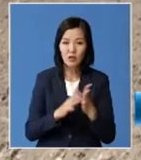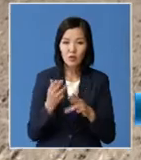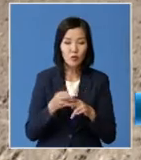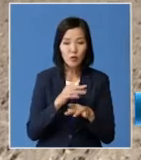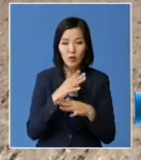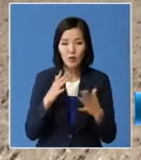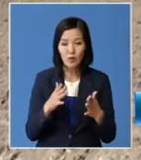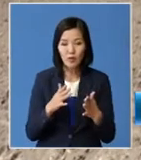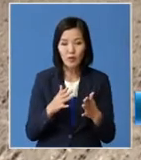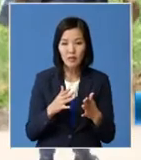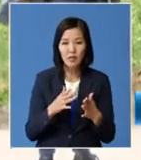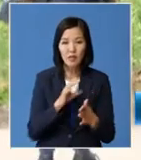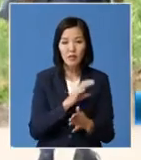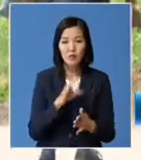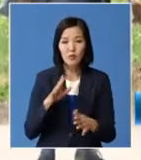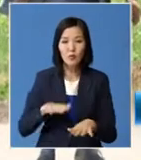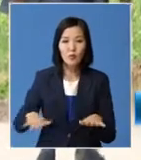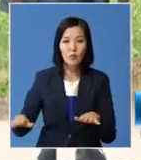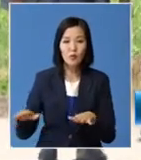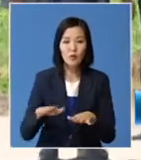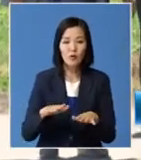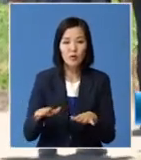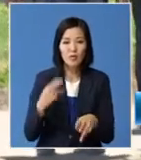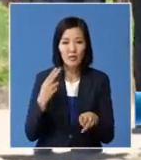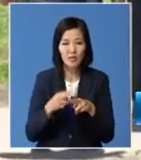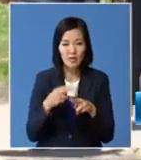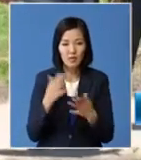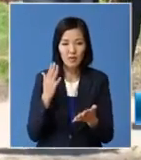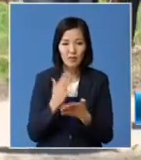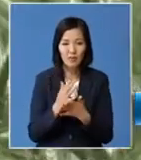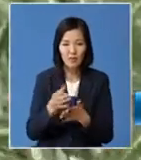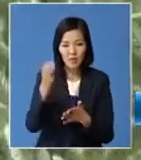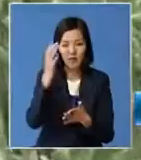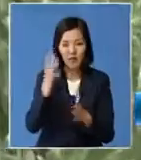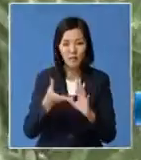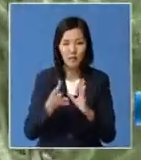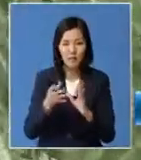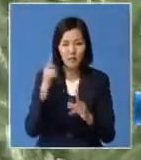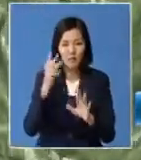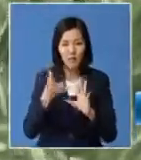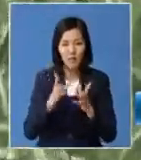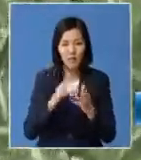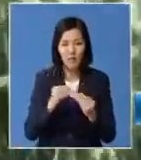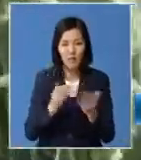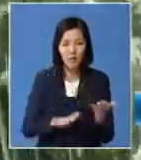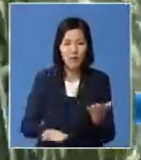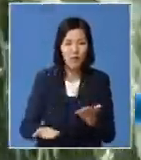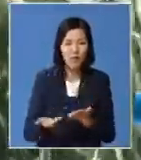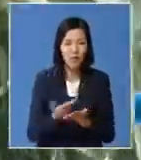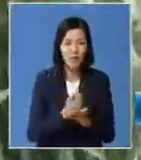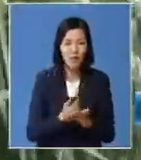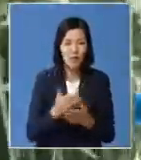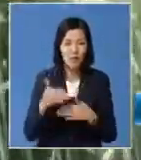биылғы ауа райы еліміздің солтүстік өңіріне жайсыздау тиетін түрі бар. Ғалымдар болжамынша оларда егін орағы кешеуілдеуі